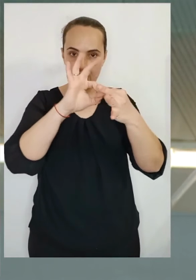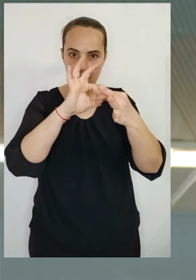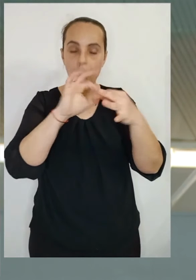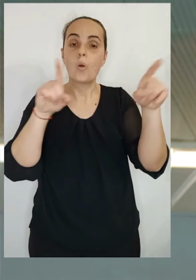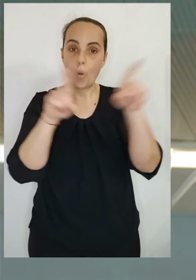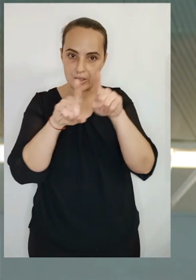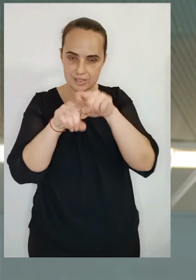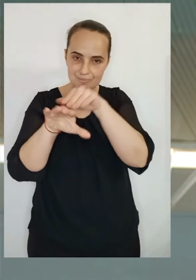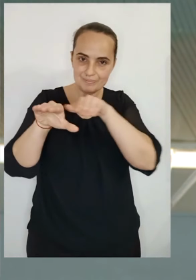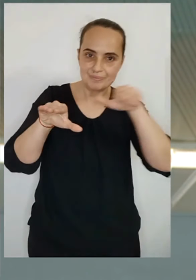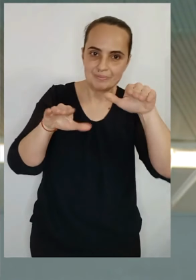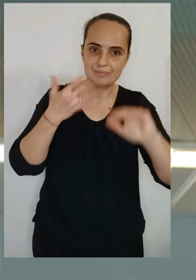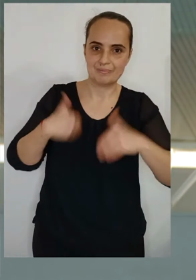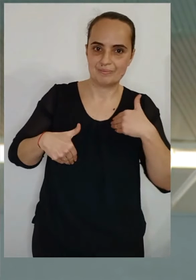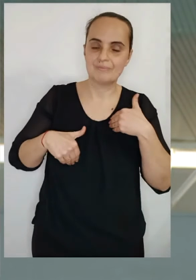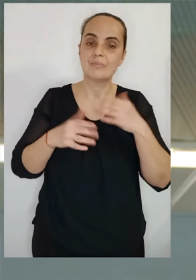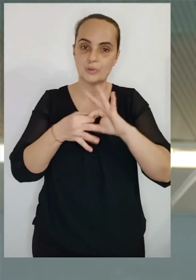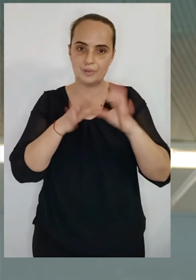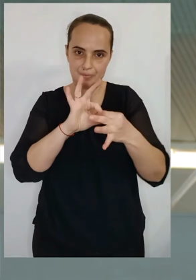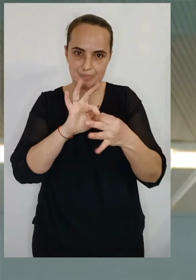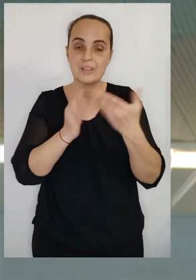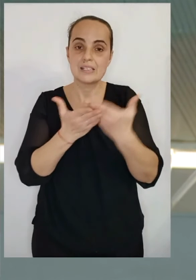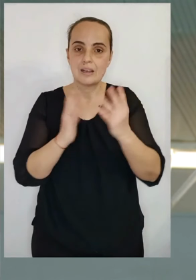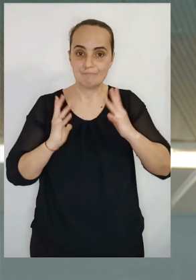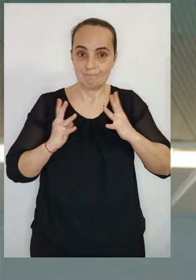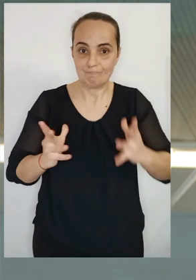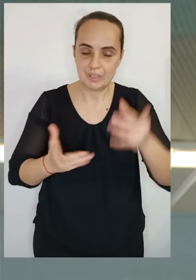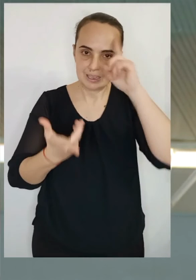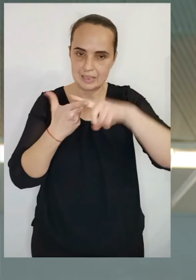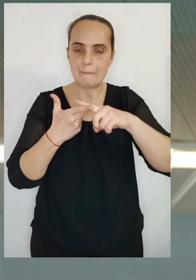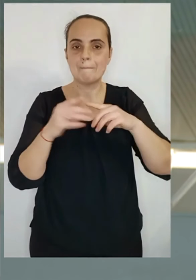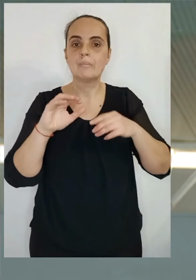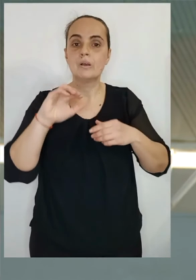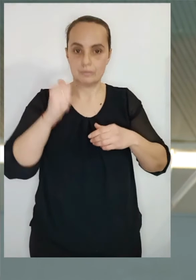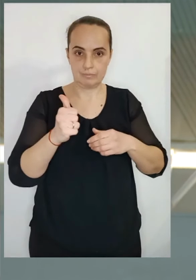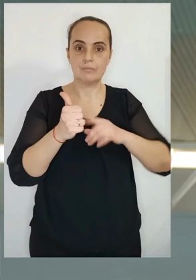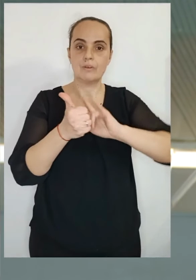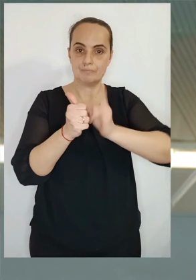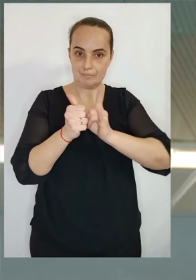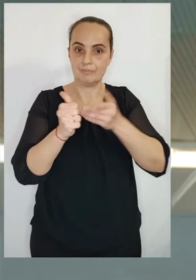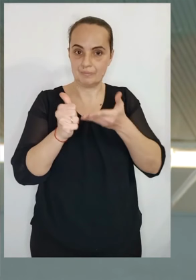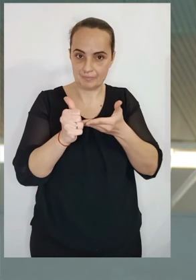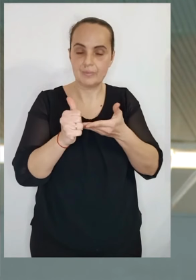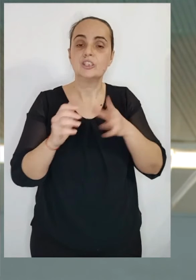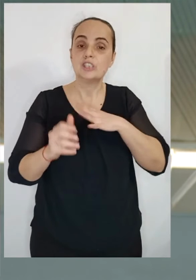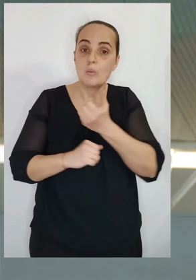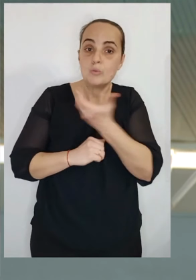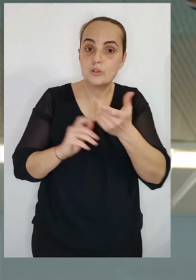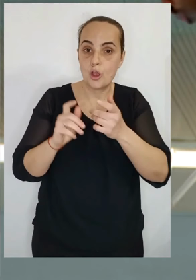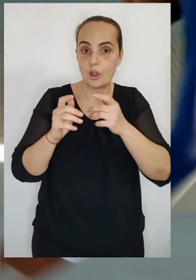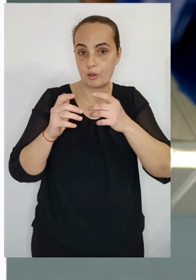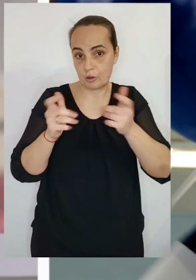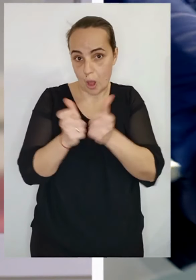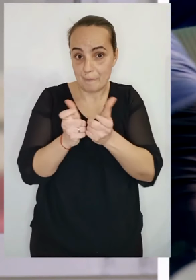Olympiques, mais aussi les Jeux Paralympiques. Et donc, on est très mobilisé aussi sur la dimension handisport. On a plusieurs clubs